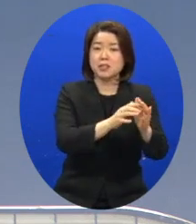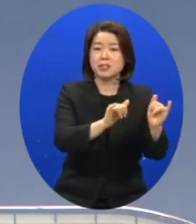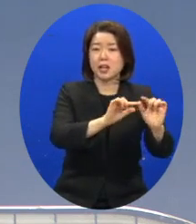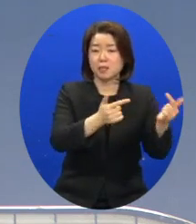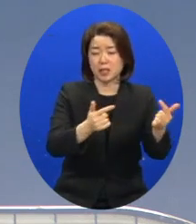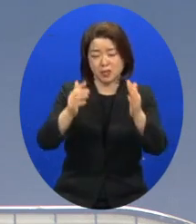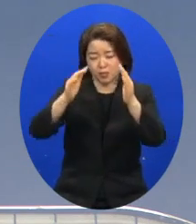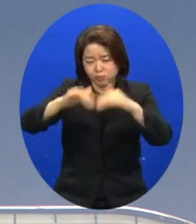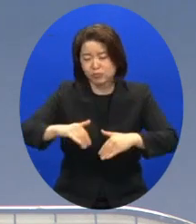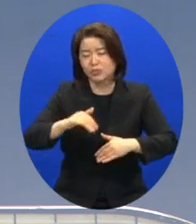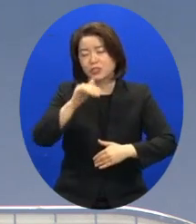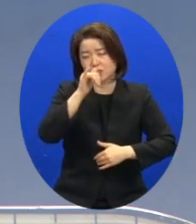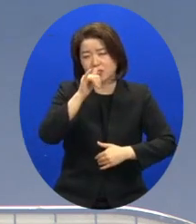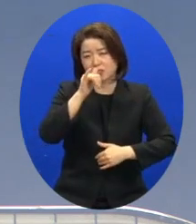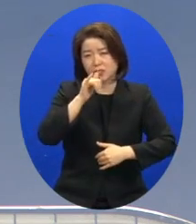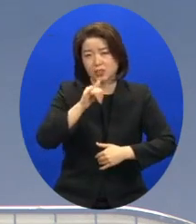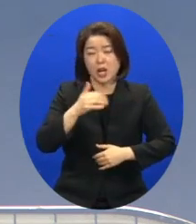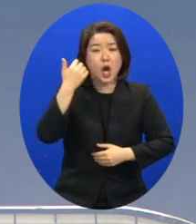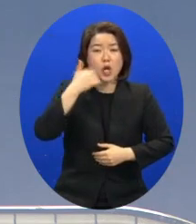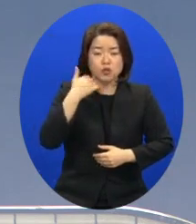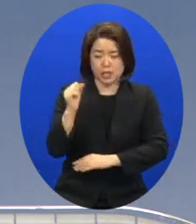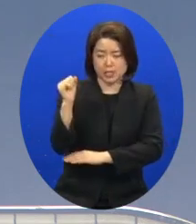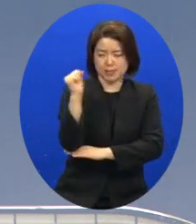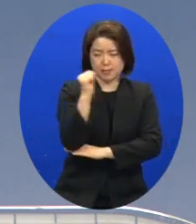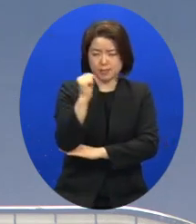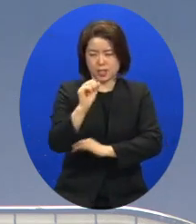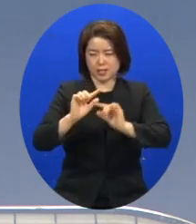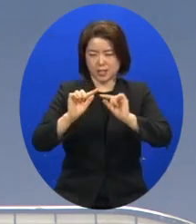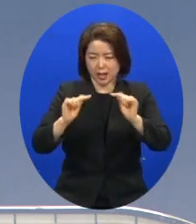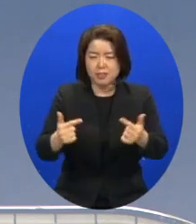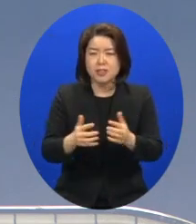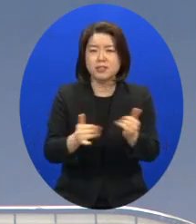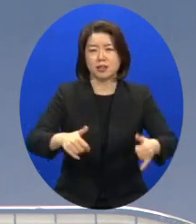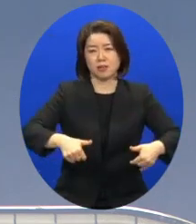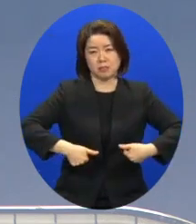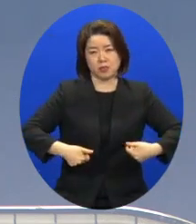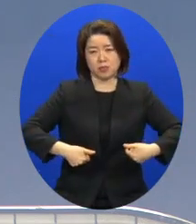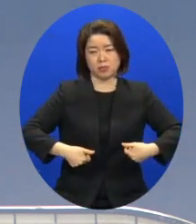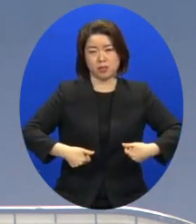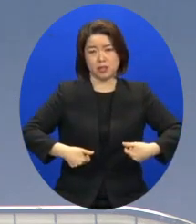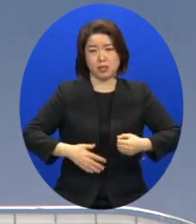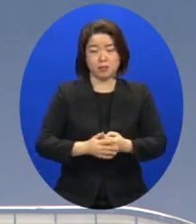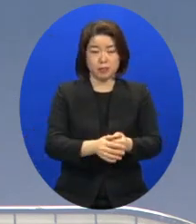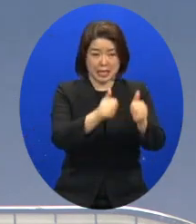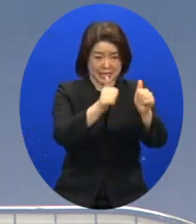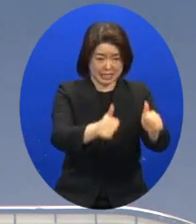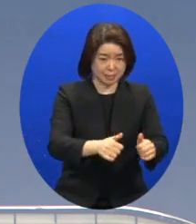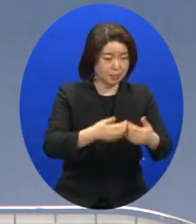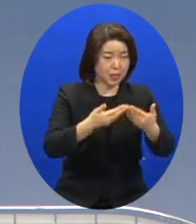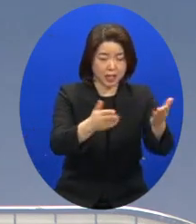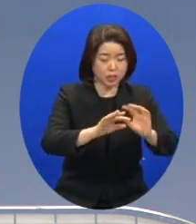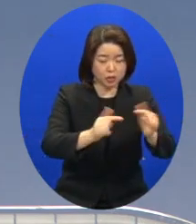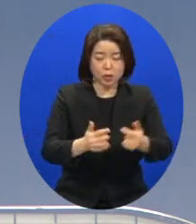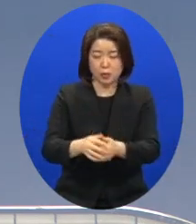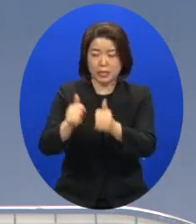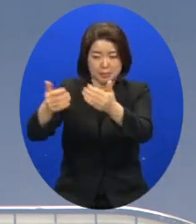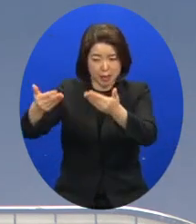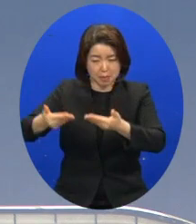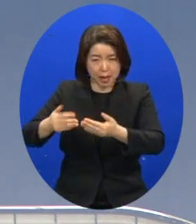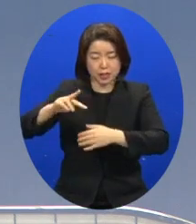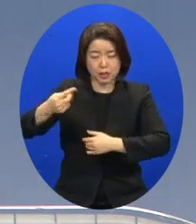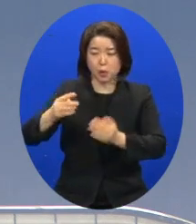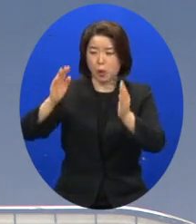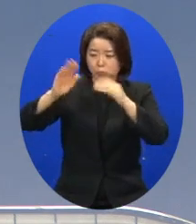무너집니다 누군가는 흔들리지 않는 사람이 있어 줘야 돼요 심판 하지도 않고 심판 받아도 문어 지지도